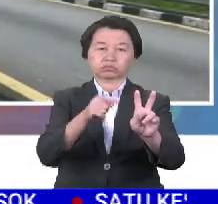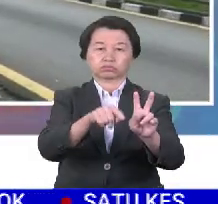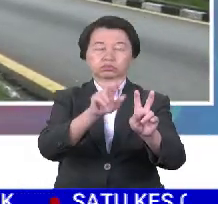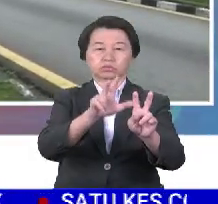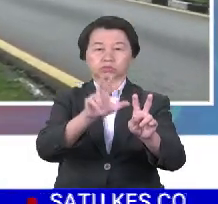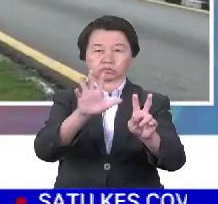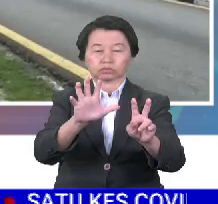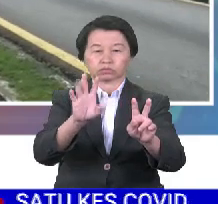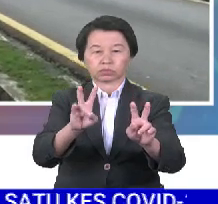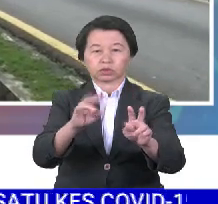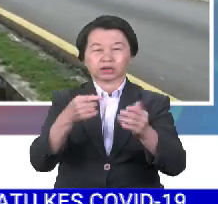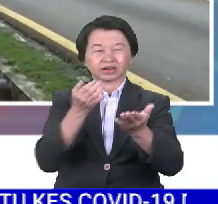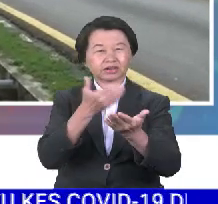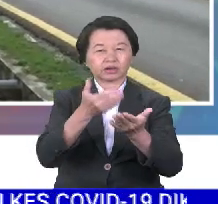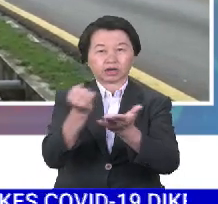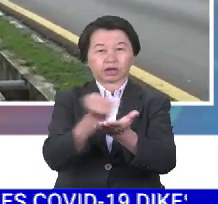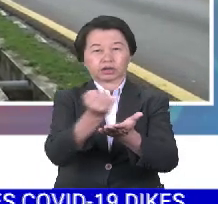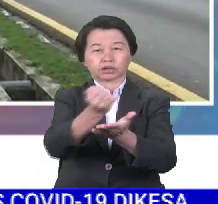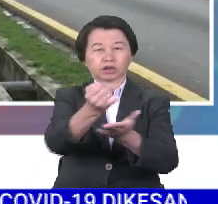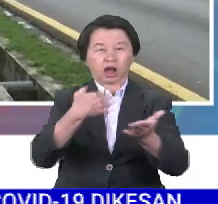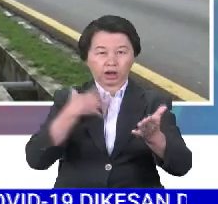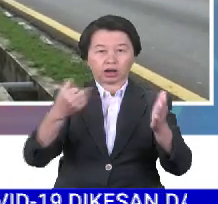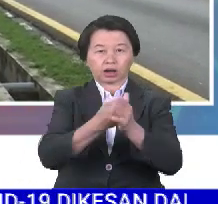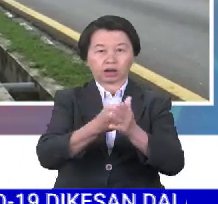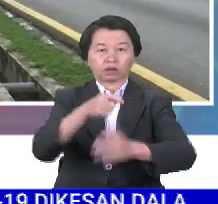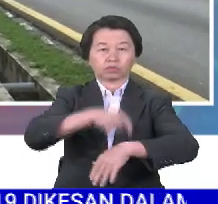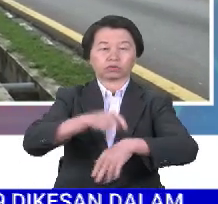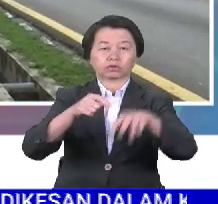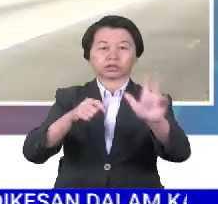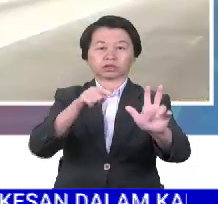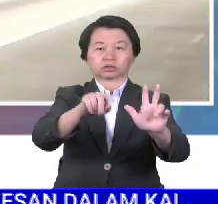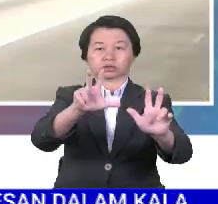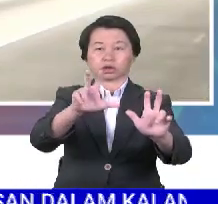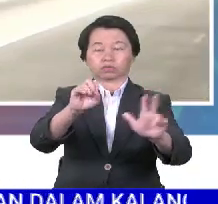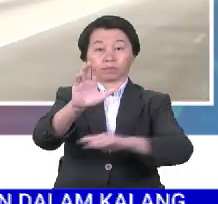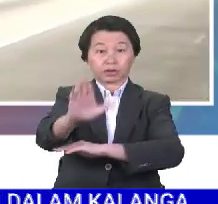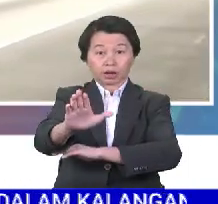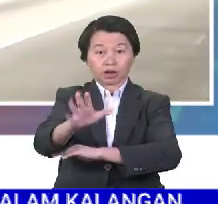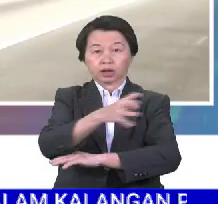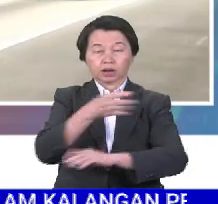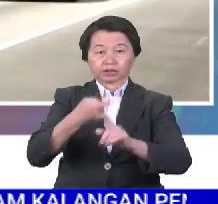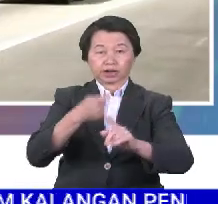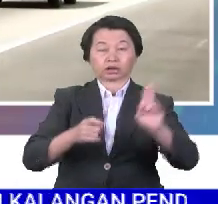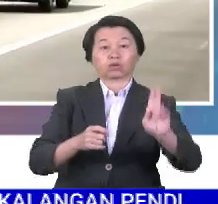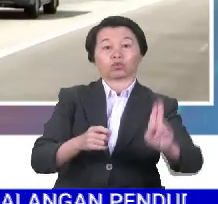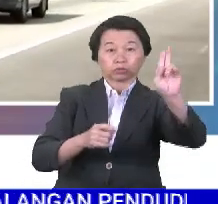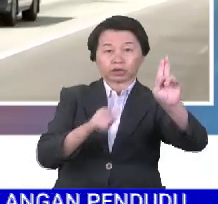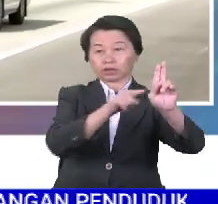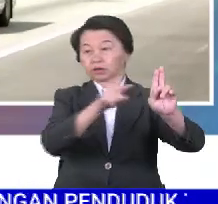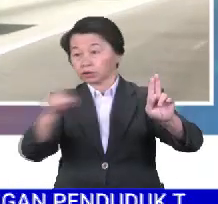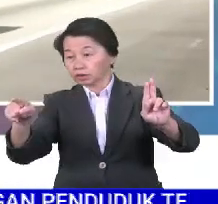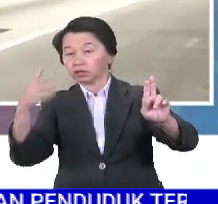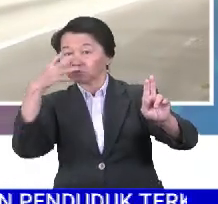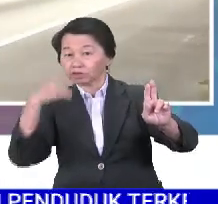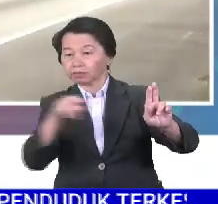281.7 berhampiran nilai kira-kira pukul 3.30 petang tadi. Manakala dari arah utara menuju ke Seremban,